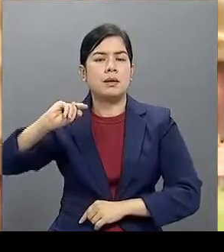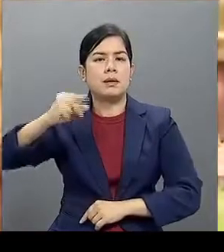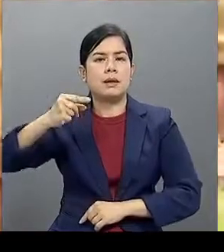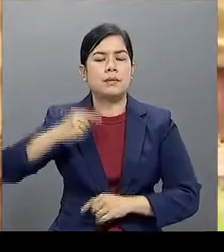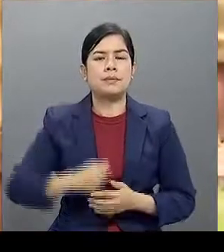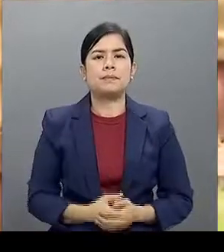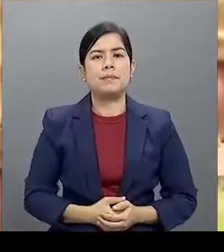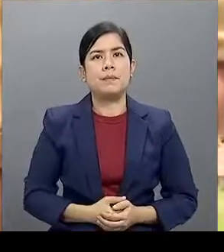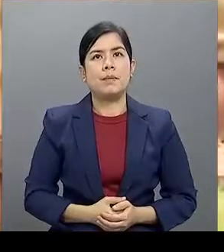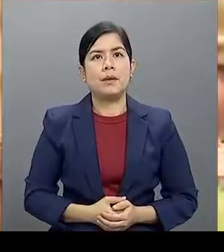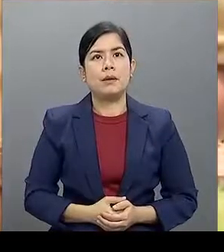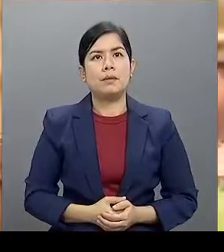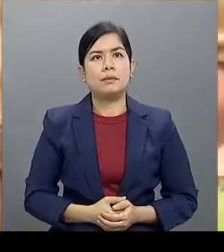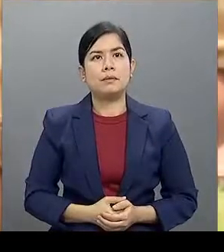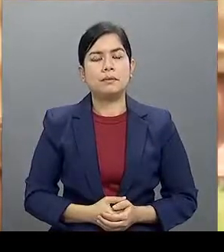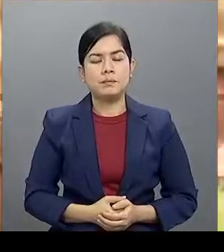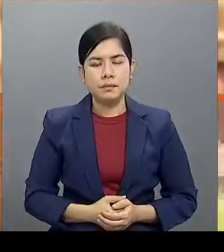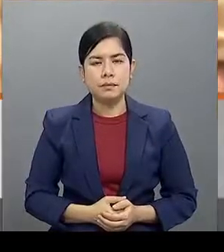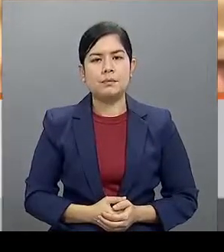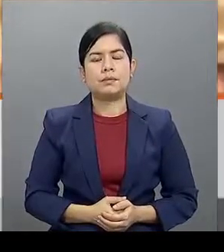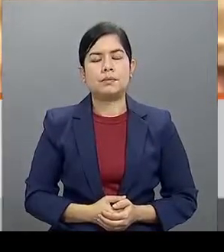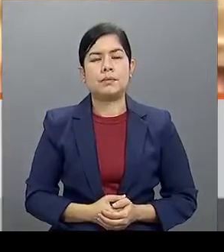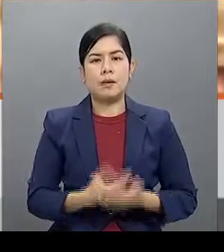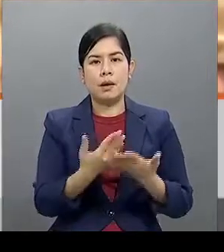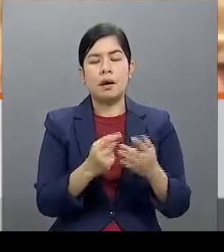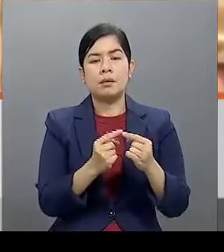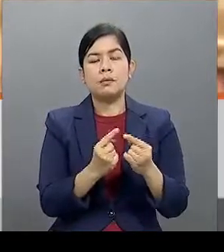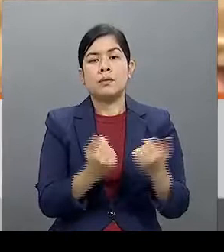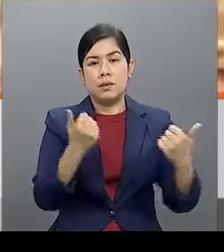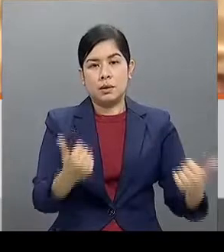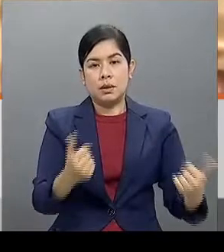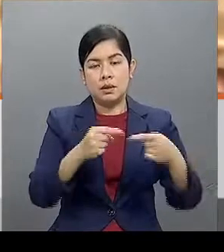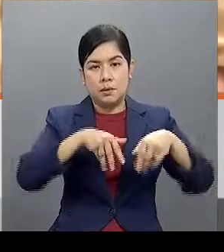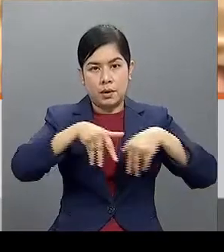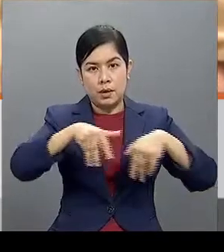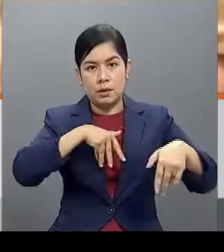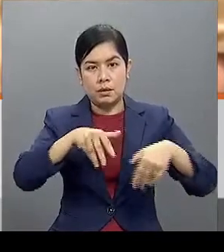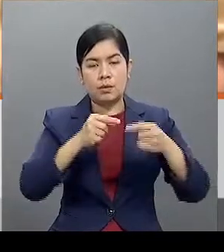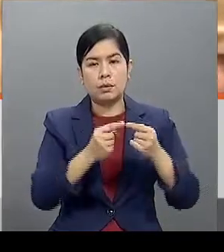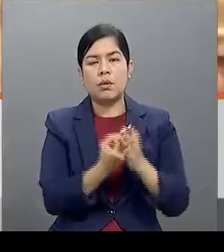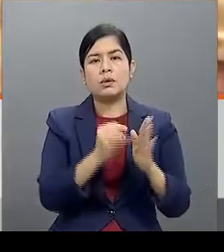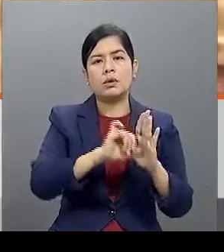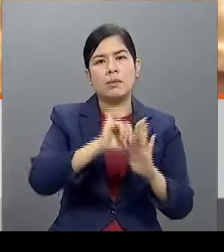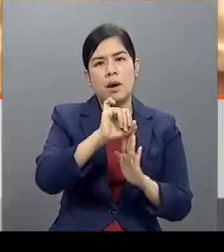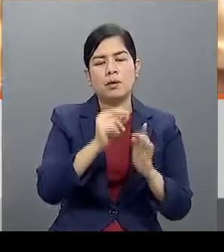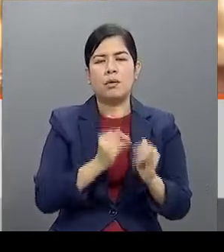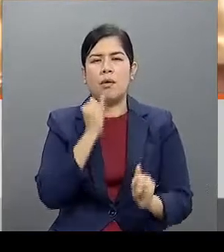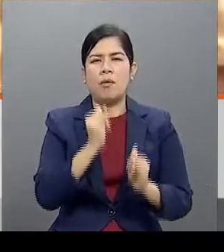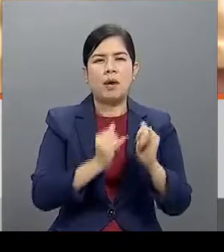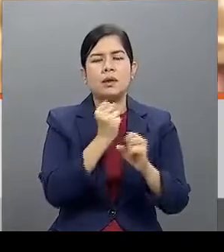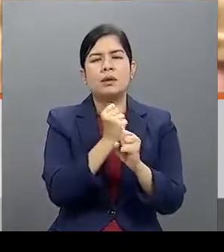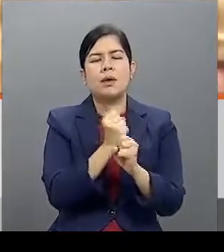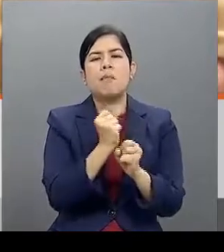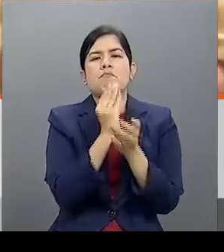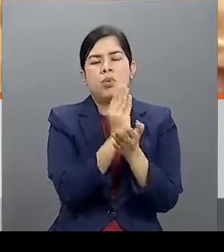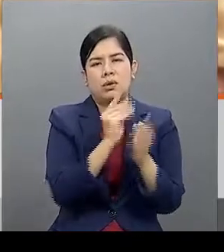คุณศิริมาคุณจิรชาตาครับภาพรวมถือว่าชาวเชียงใหม่ออกมาทำบุญน้อยกว่าทุกปีนะครับขณะที่หลายคนที่เดินทางมาทำบุ